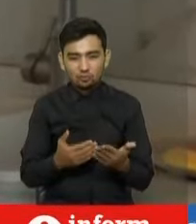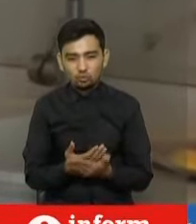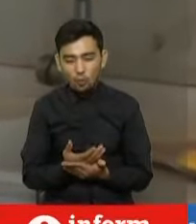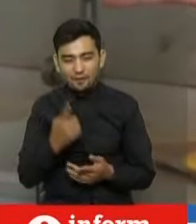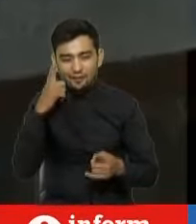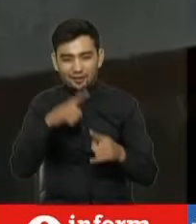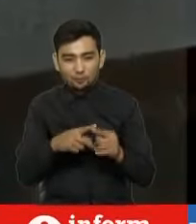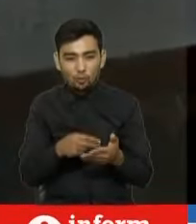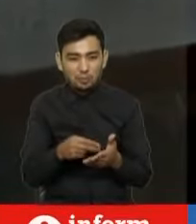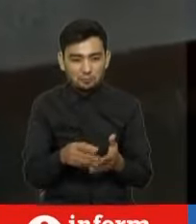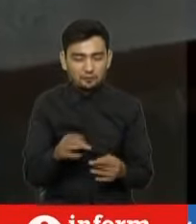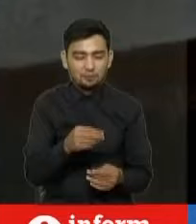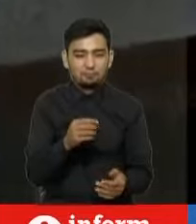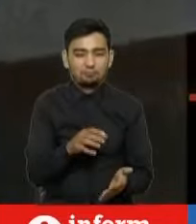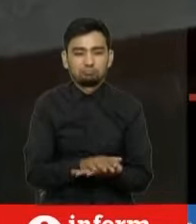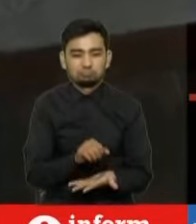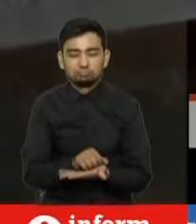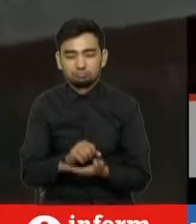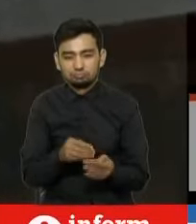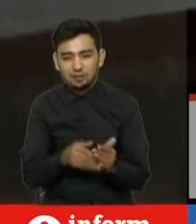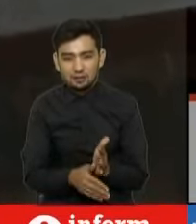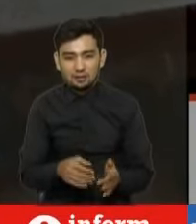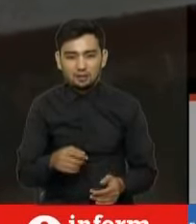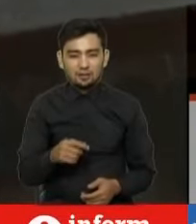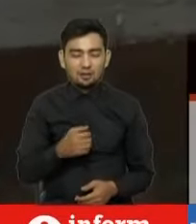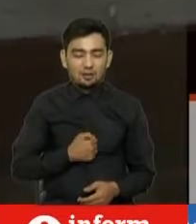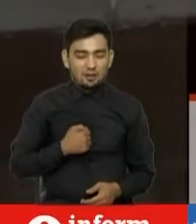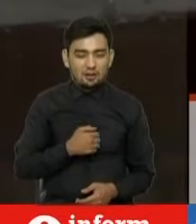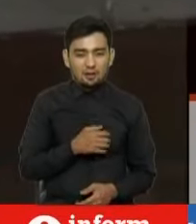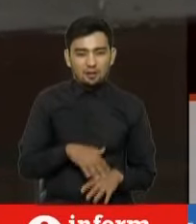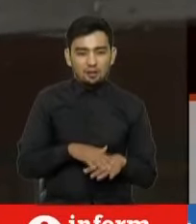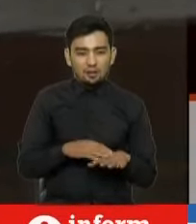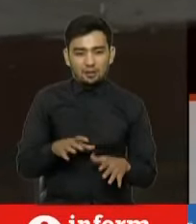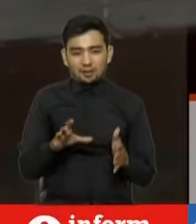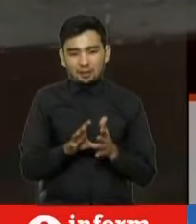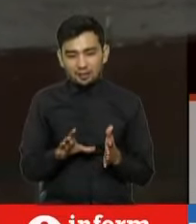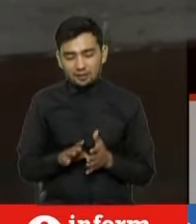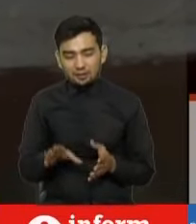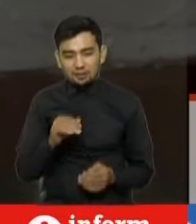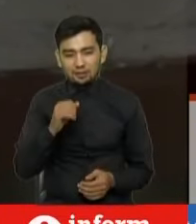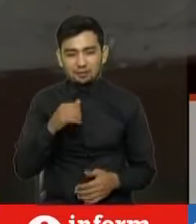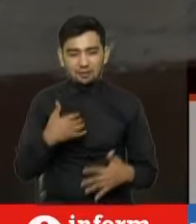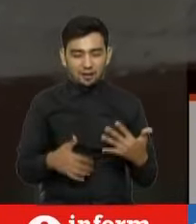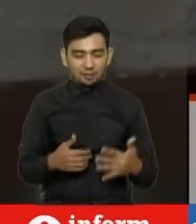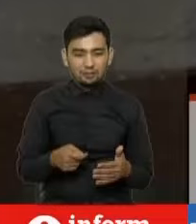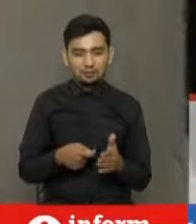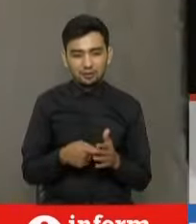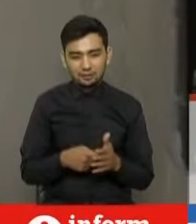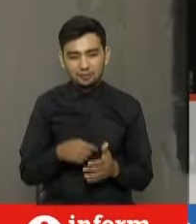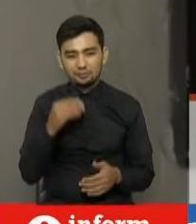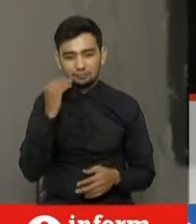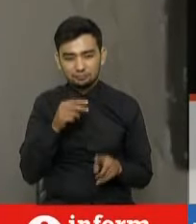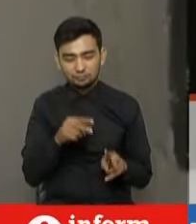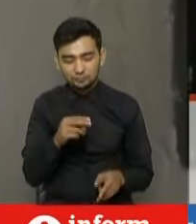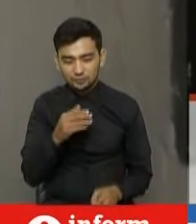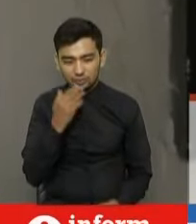күйіп, жұртқа шығынға баттық деп жұртшылап жатыр. Ескірген электр бағаналарында қауіпсіздік талаптары да сақталмаған дейді